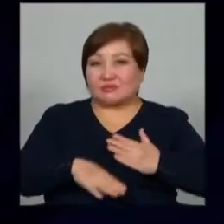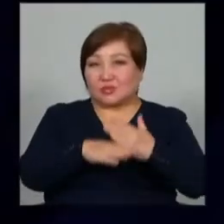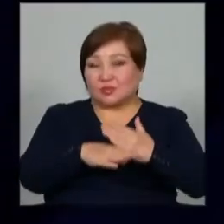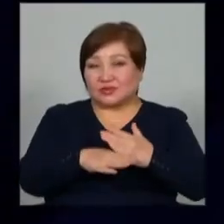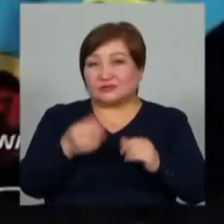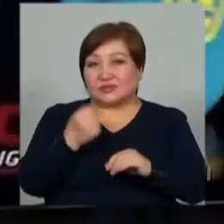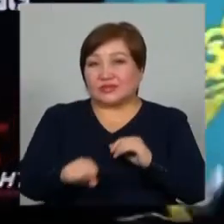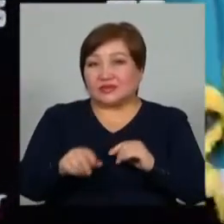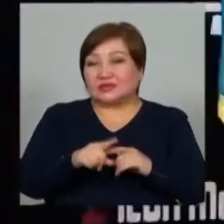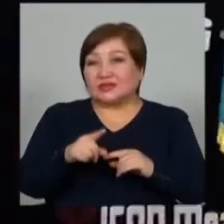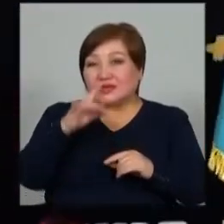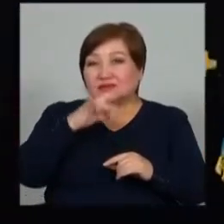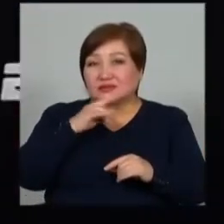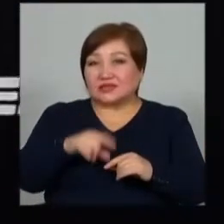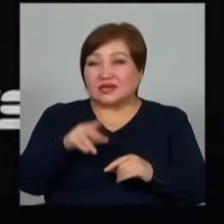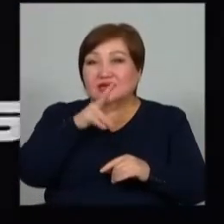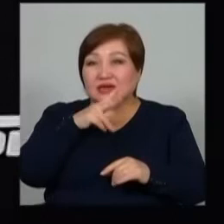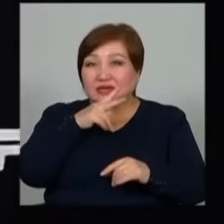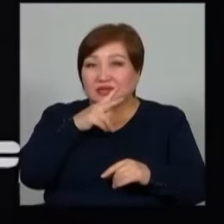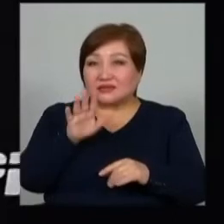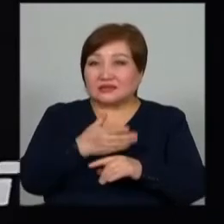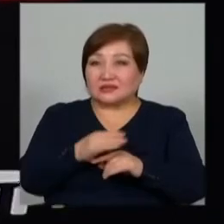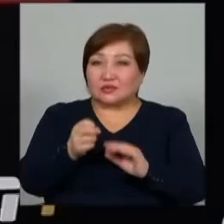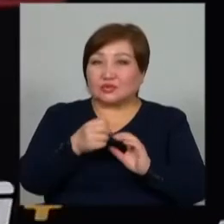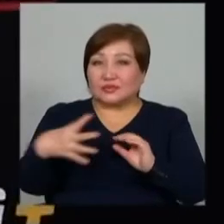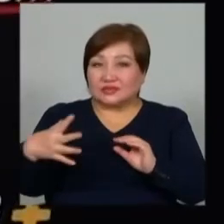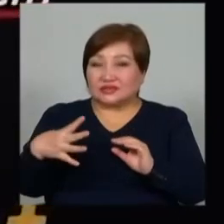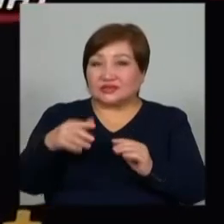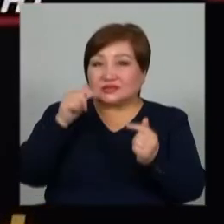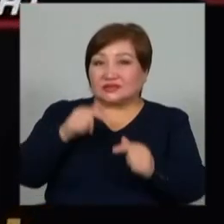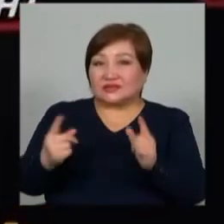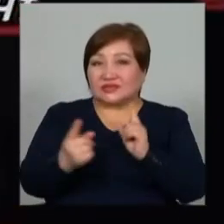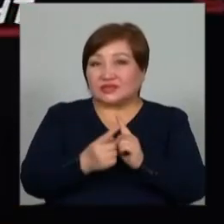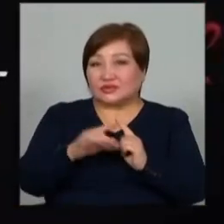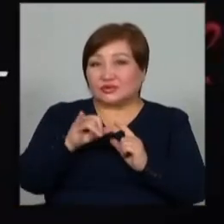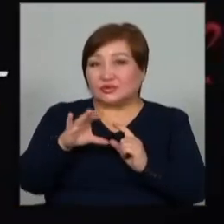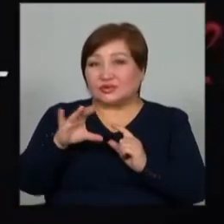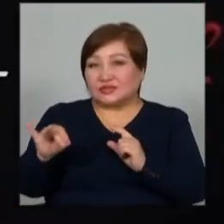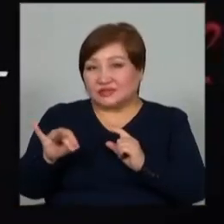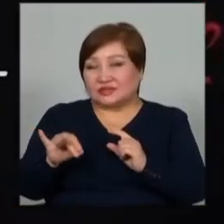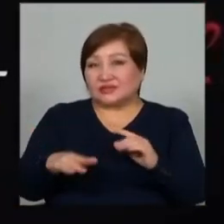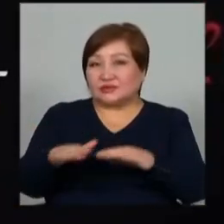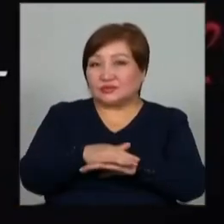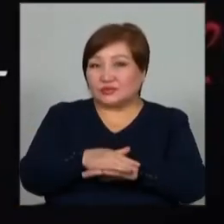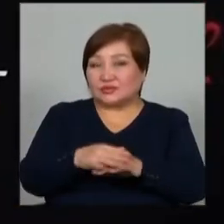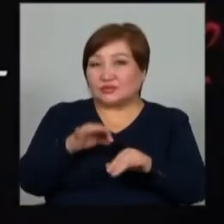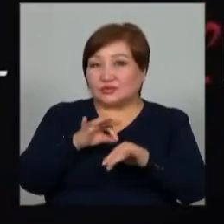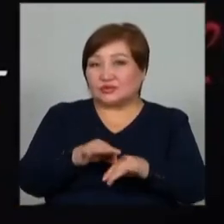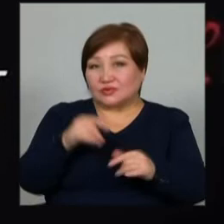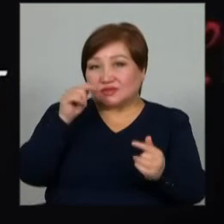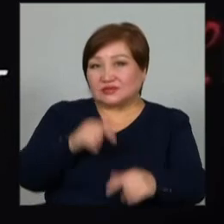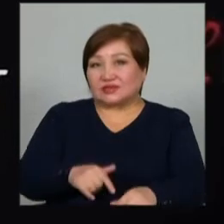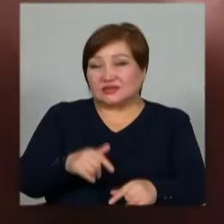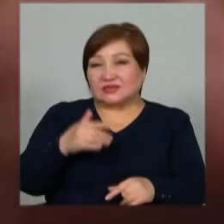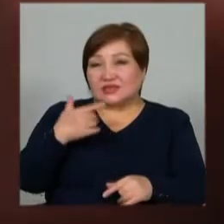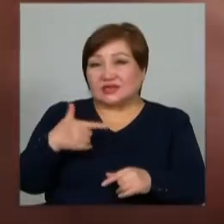кетейік, отандасымыз карьерасындағы 15-ші жекпе-жегін Лас-Вегас қаласында UFC төрінің негізгі кардында өткізді. Ол қарсыласы гайаналық